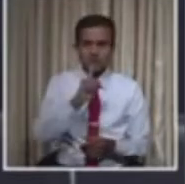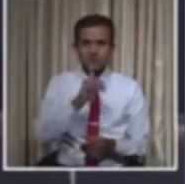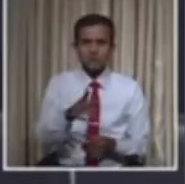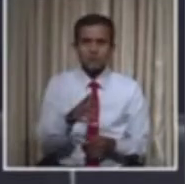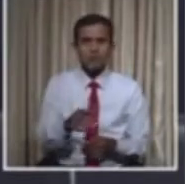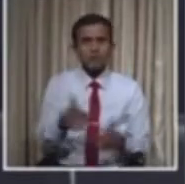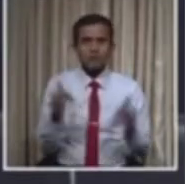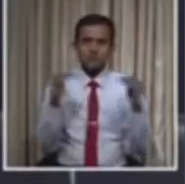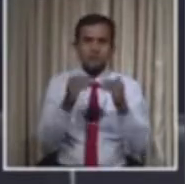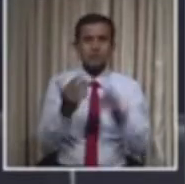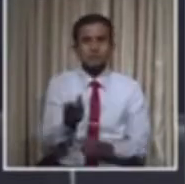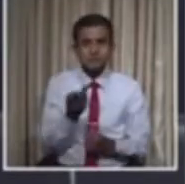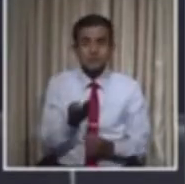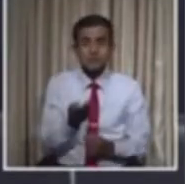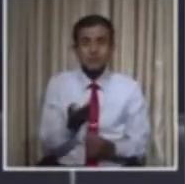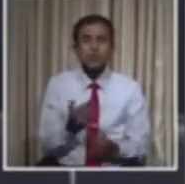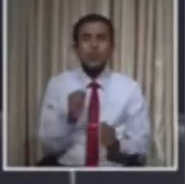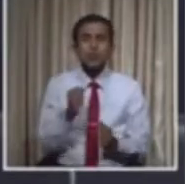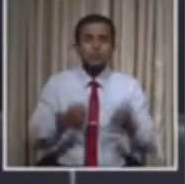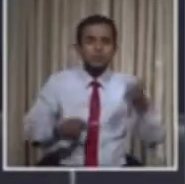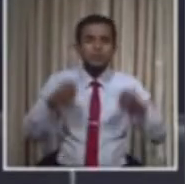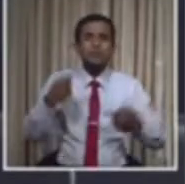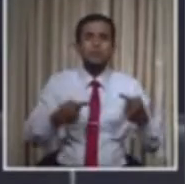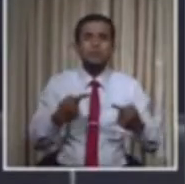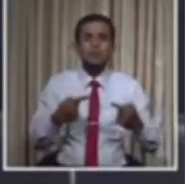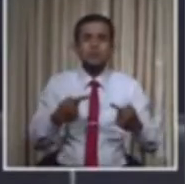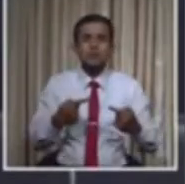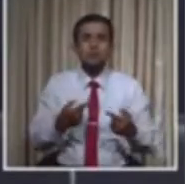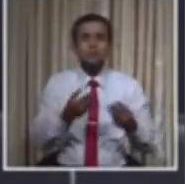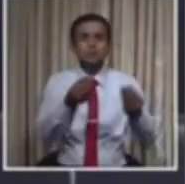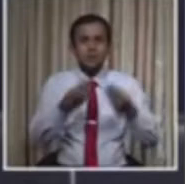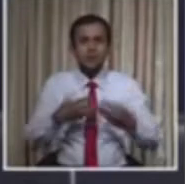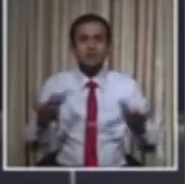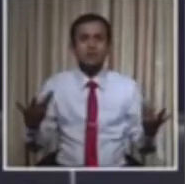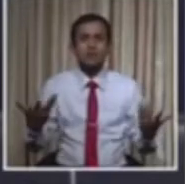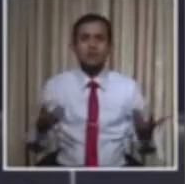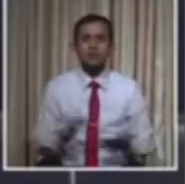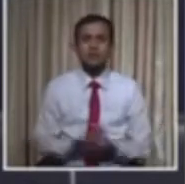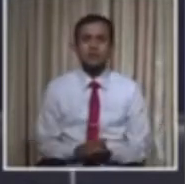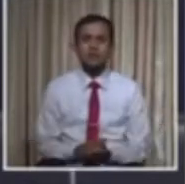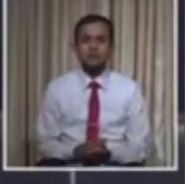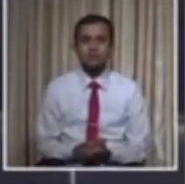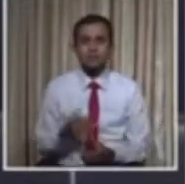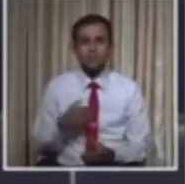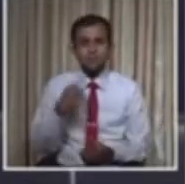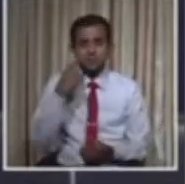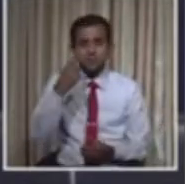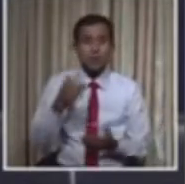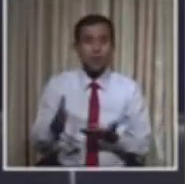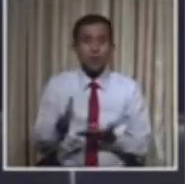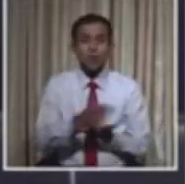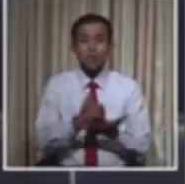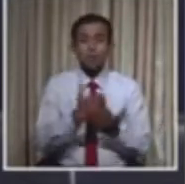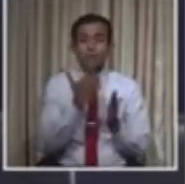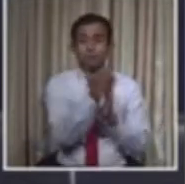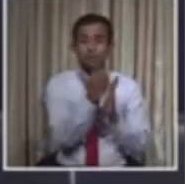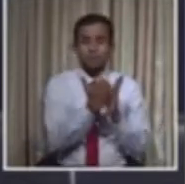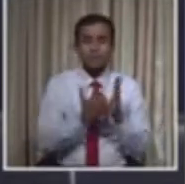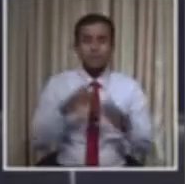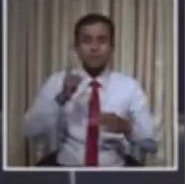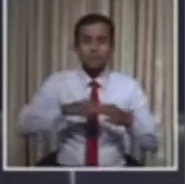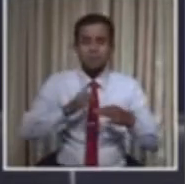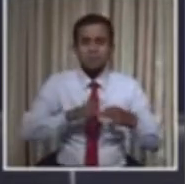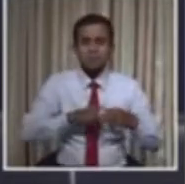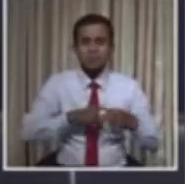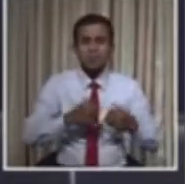සාමාන්‍ය ඉල්ලීමක් කොහොමද අපි මේ විවාද කරන්නේ මේවා ඉදිරිපත් කරන්නේ නැත්තම් දැන් මන් දැක්ක සම්පූර්ණ කරුණු මේ ප්‍රශ්න